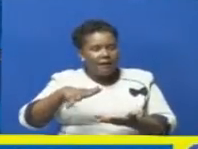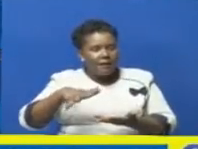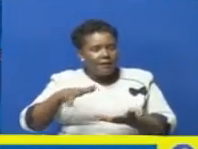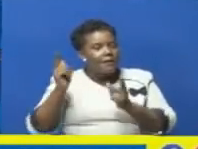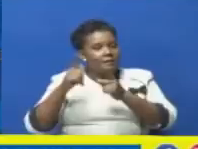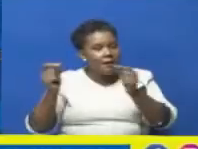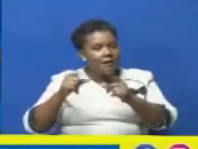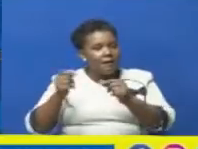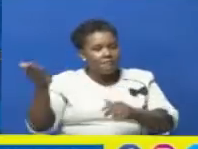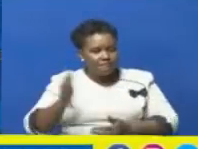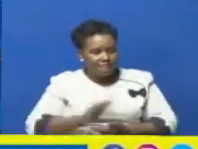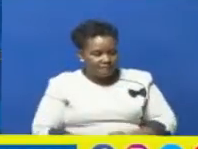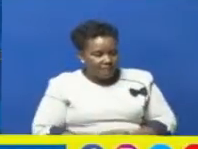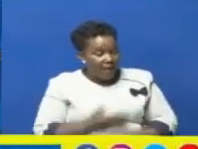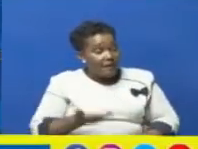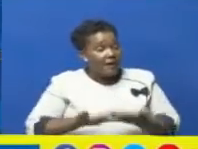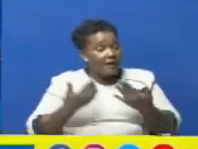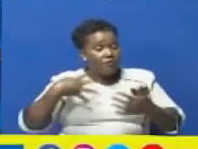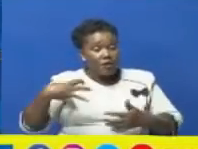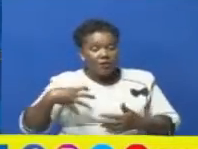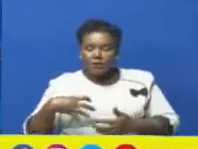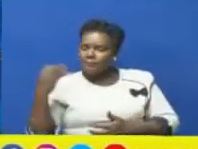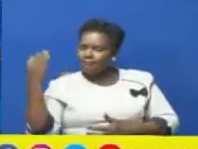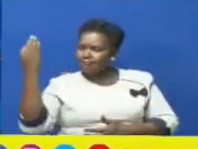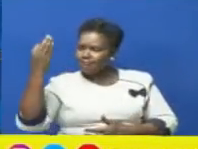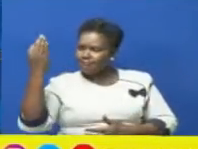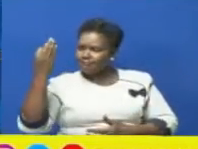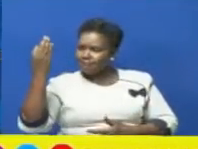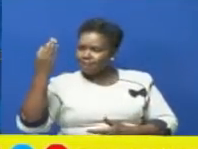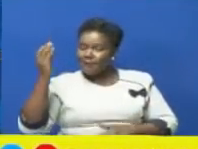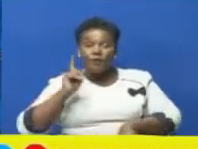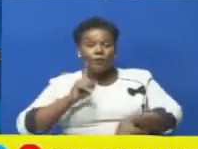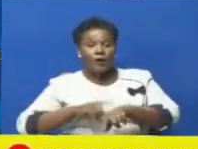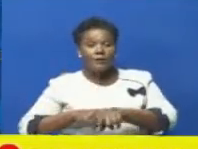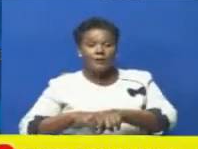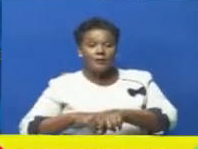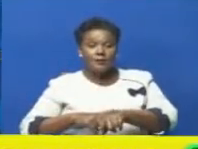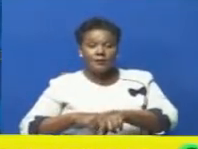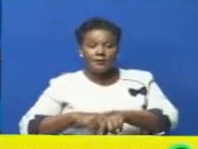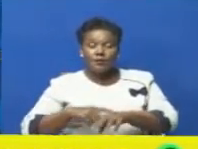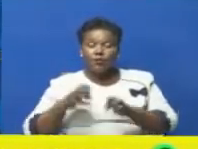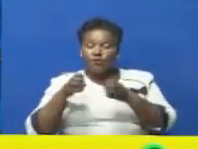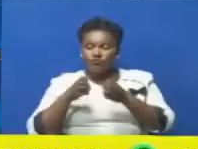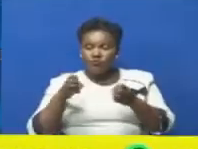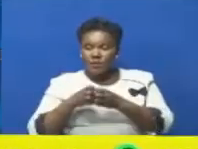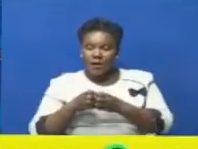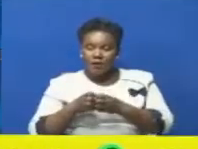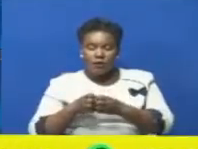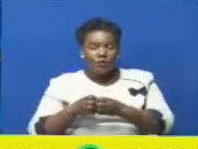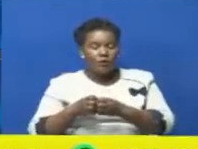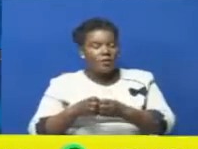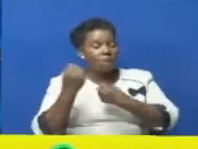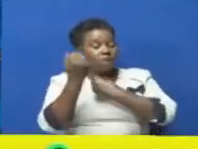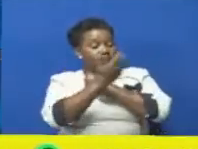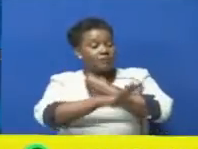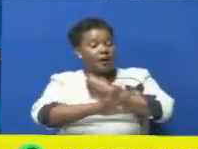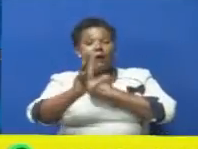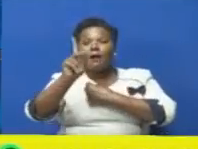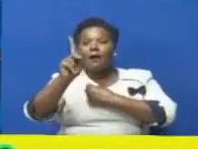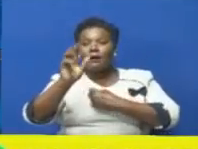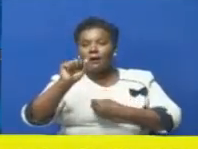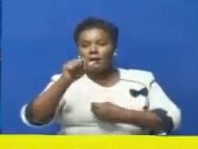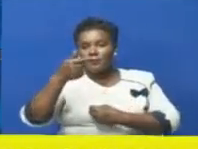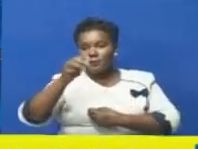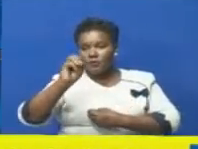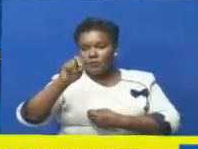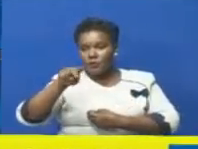Ulega ametoa kauli hiyo mkoani Kigoma wakati akizungumza na wavuvi katika mwalo wa Katonga na kusisitiza kuwa